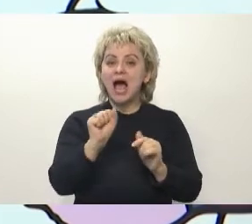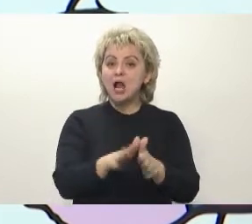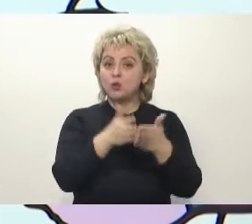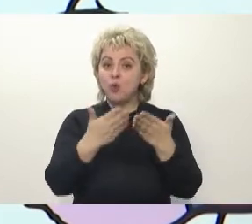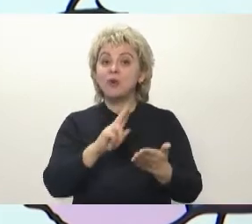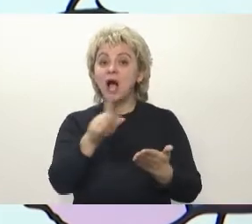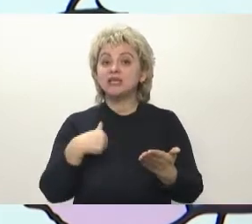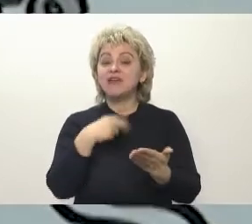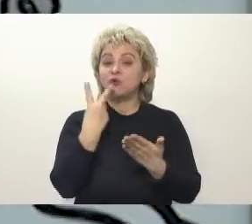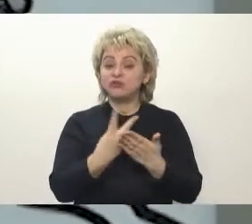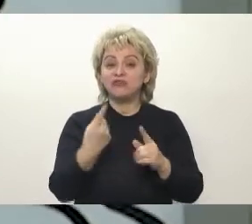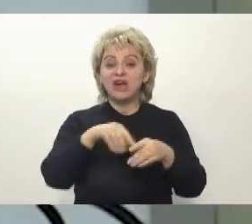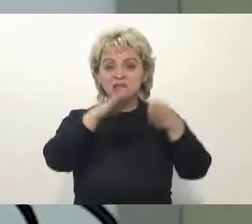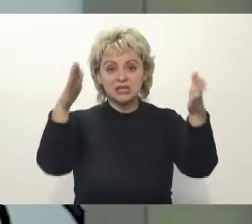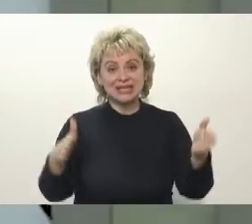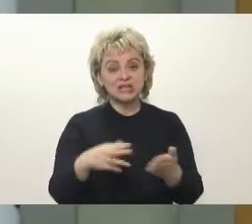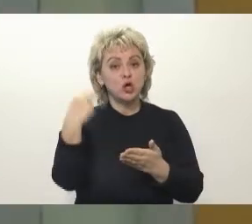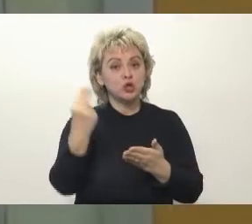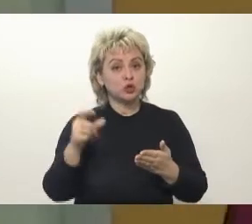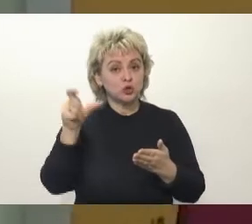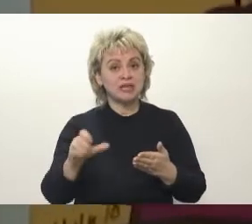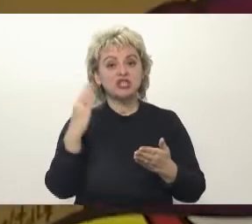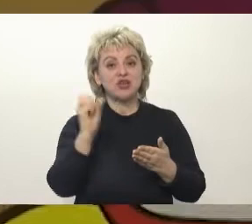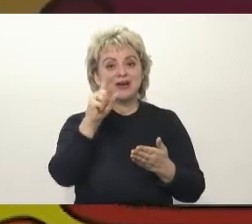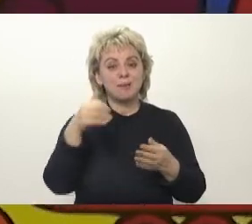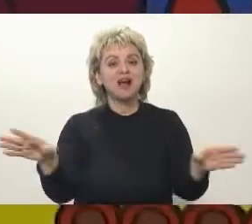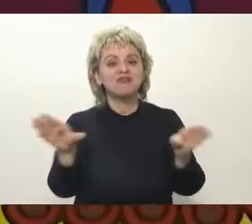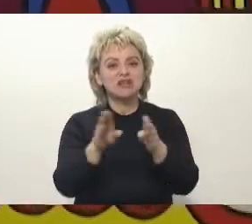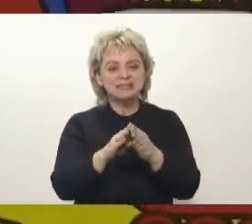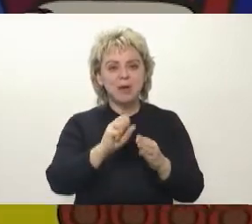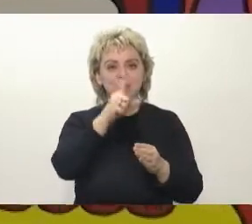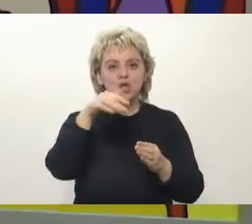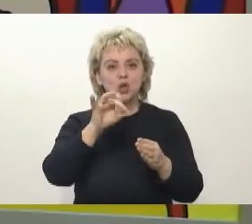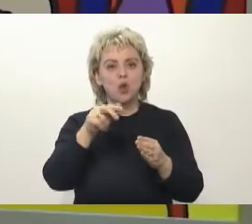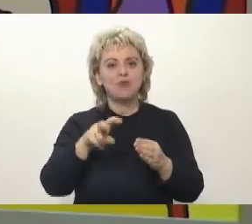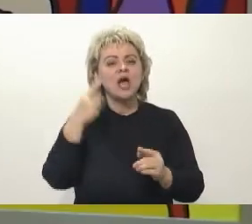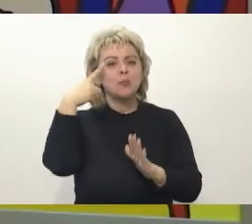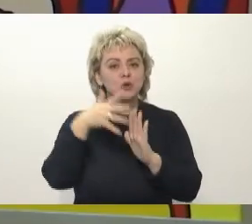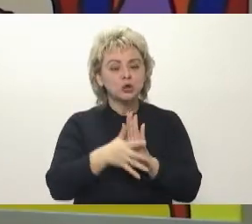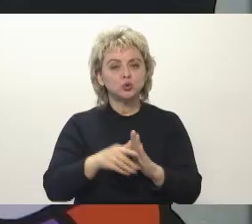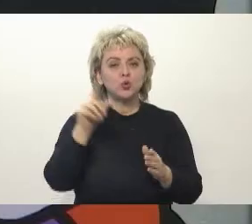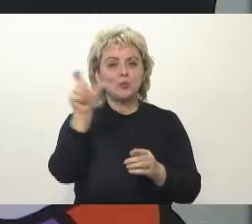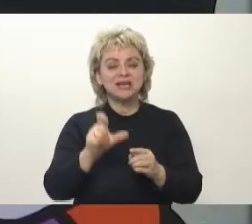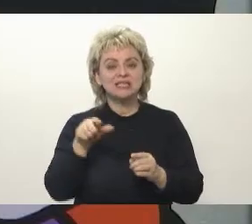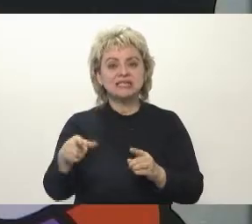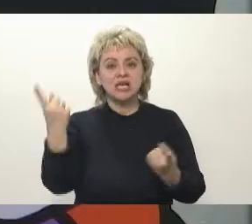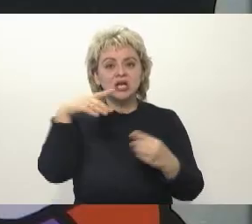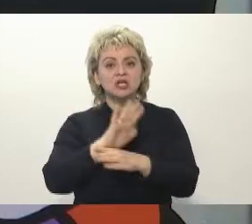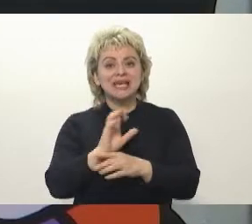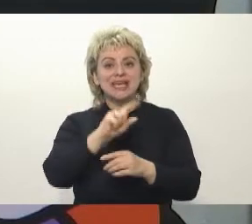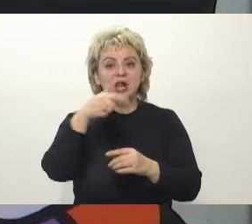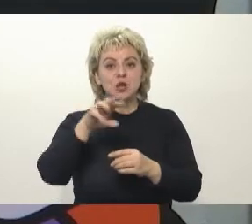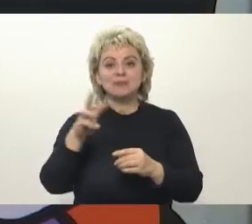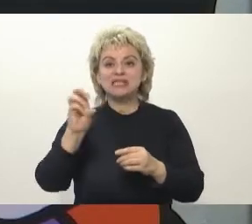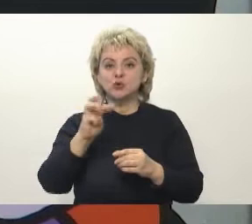я его вижу. В этой картине карикатурист Виталий Щербак воссоединяет битлов и уже продумывает сюжет к комиксу «Yellow